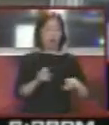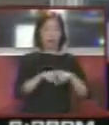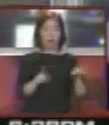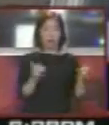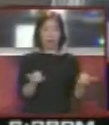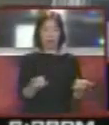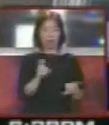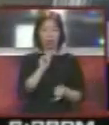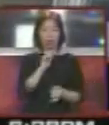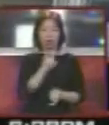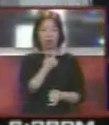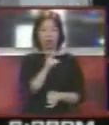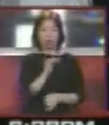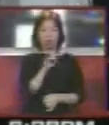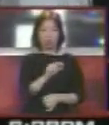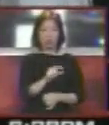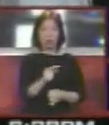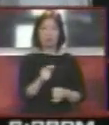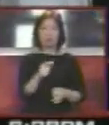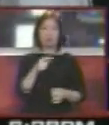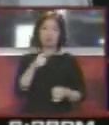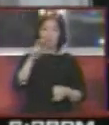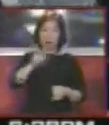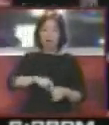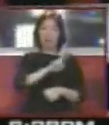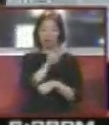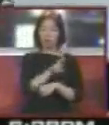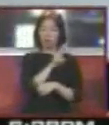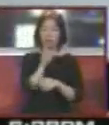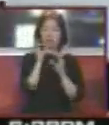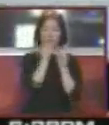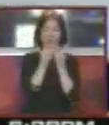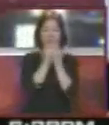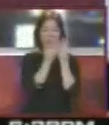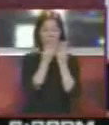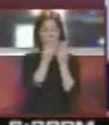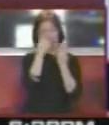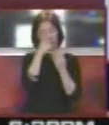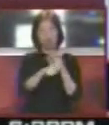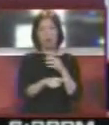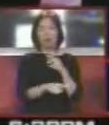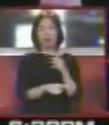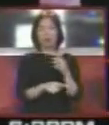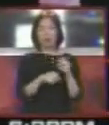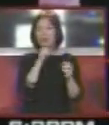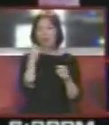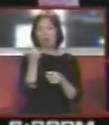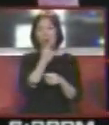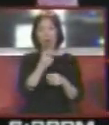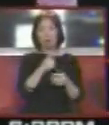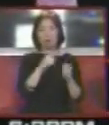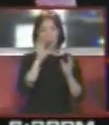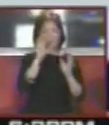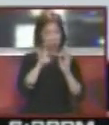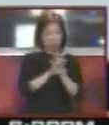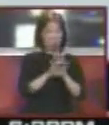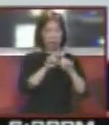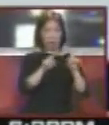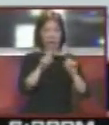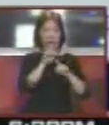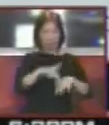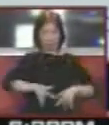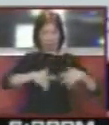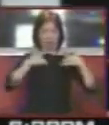nang gamitin ang Facebook sa JS Prom ng 12 nilang high school. Hindi lang litrato ang ipopost dito. Magkakaroon pa ng